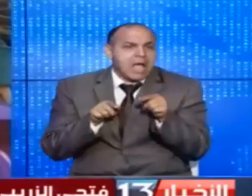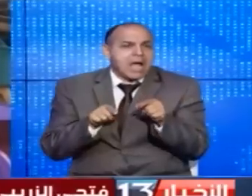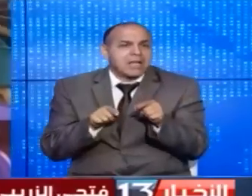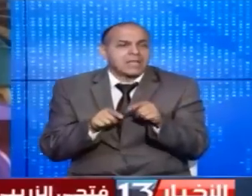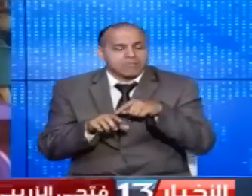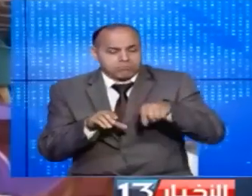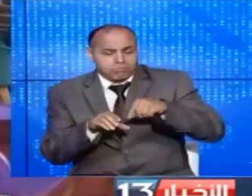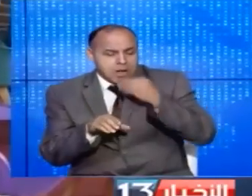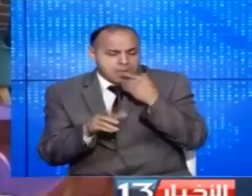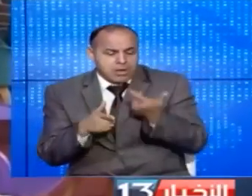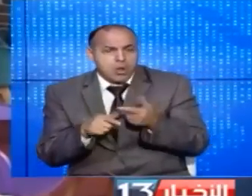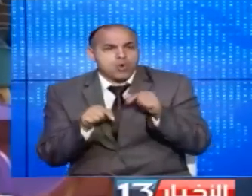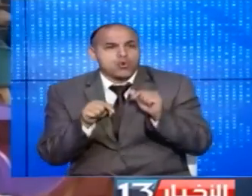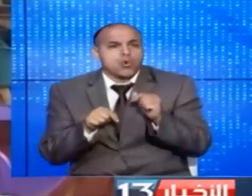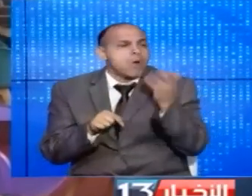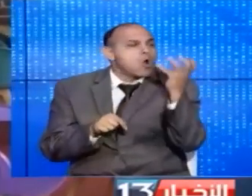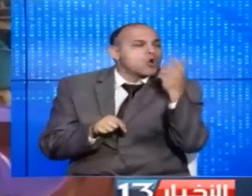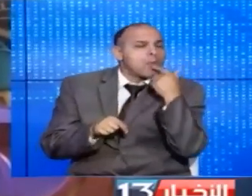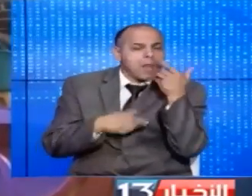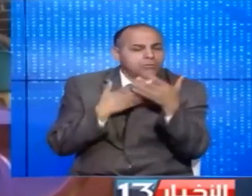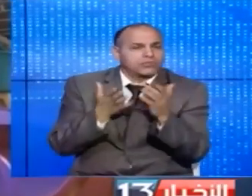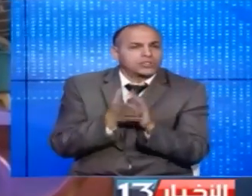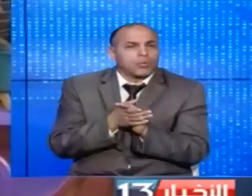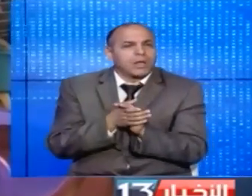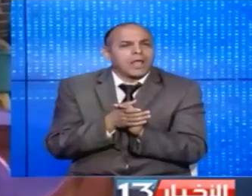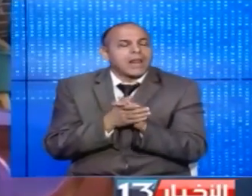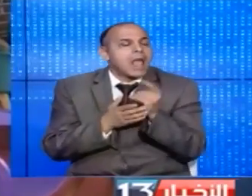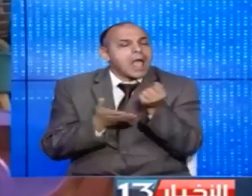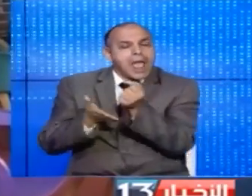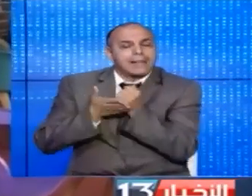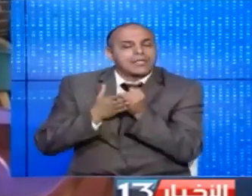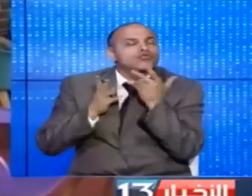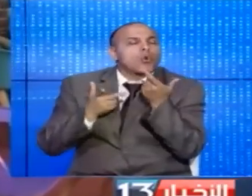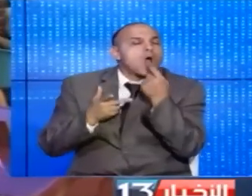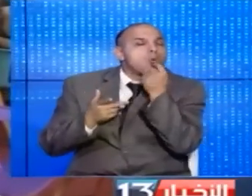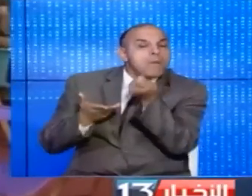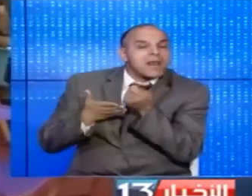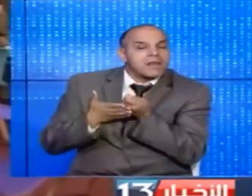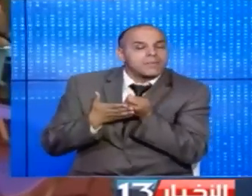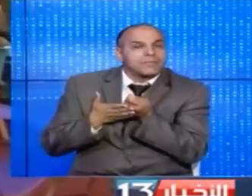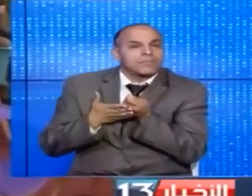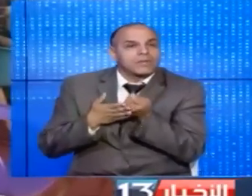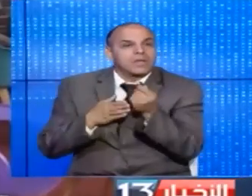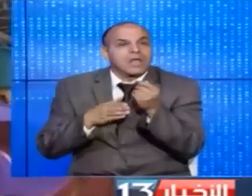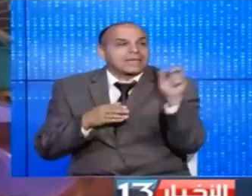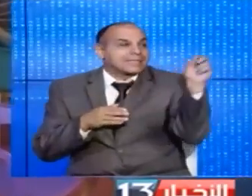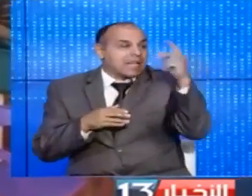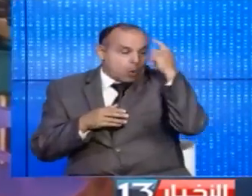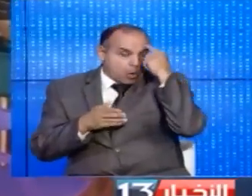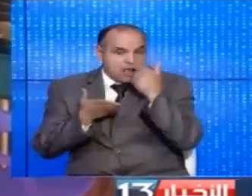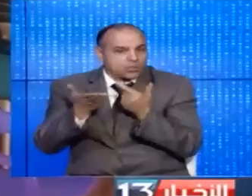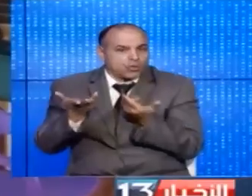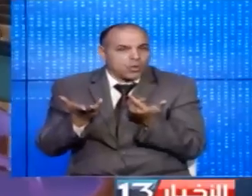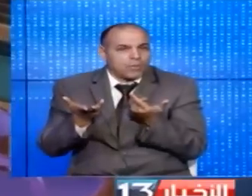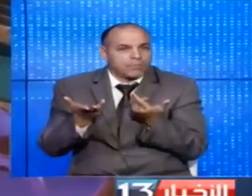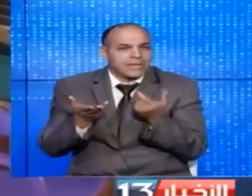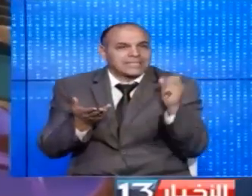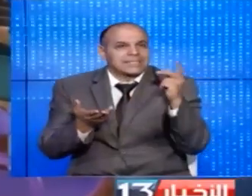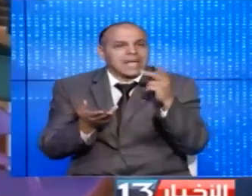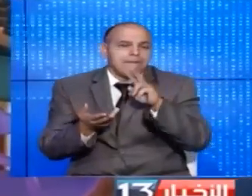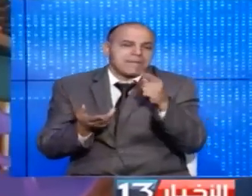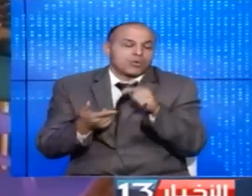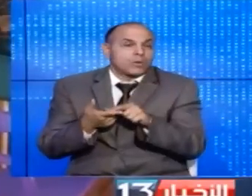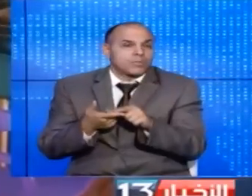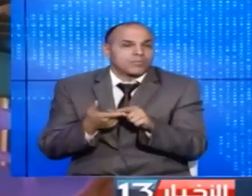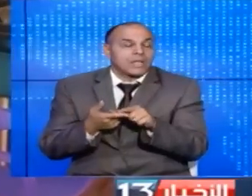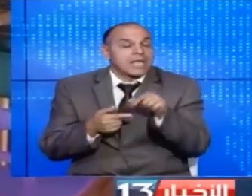الطبخ. احنا اليوم الرمان اللي مش نحكيوا عليه ومش نحكيوا على الفوائد نتاعو، وهذه هي السياحه هذه كما قلنا، والسياحه البديله اللي